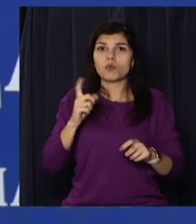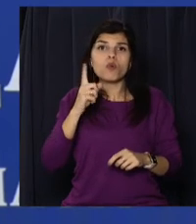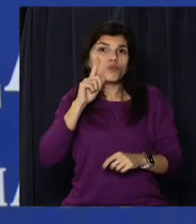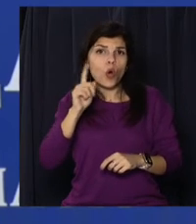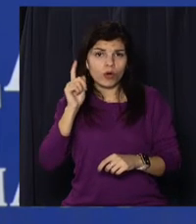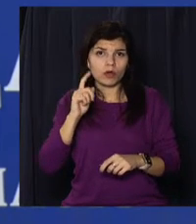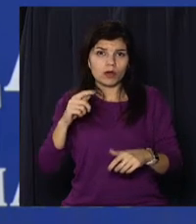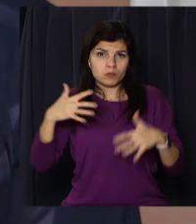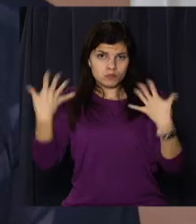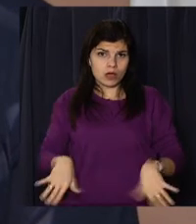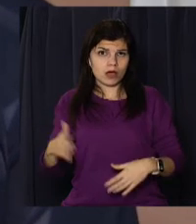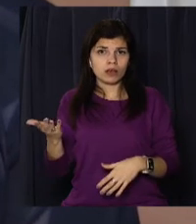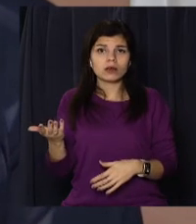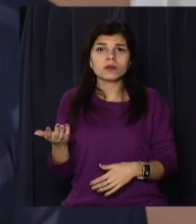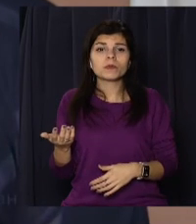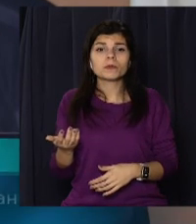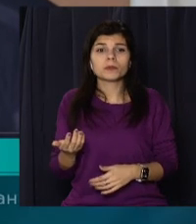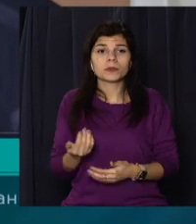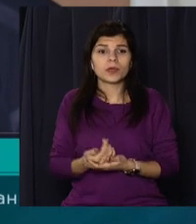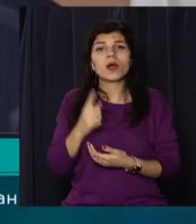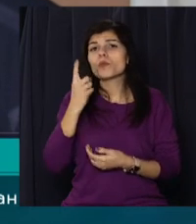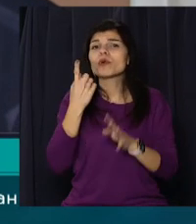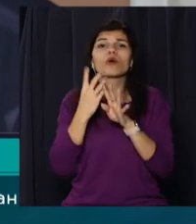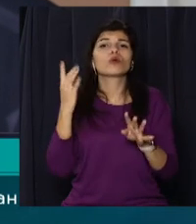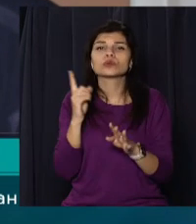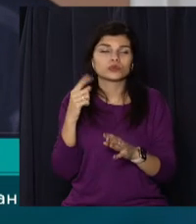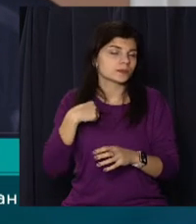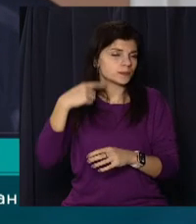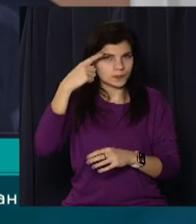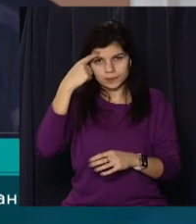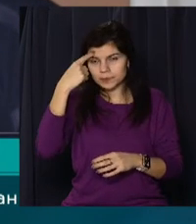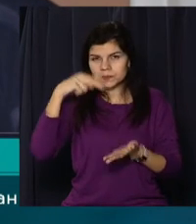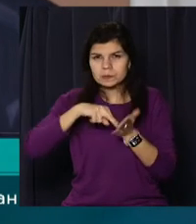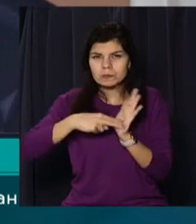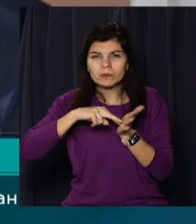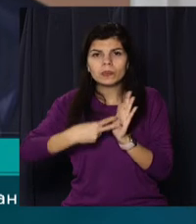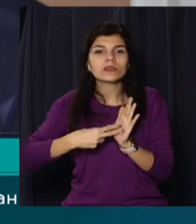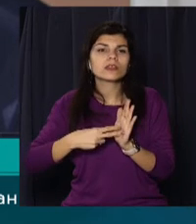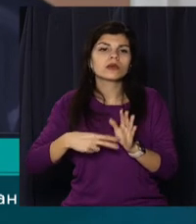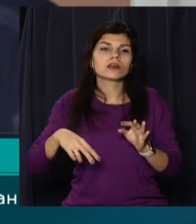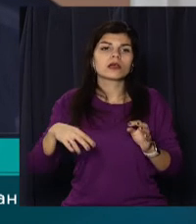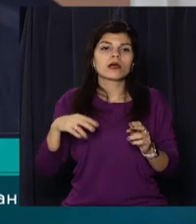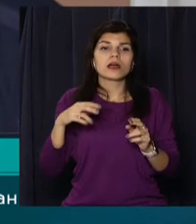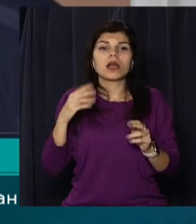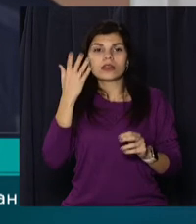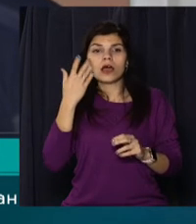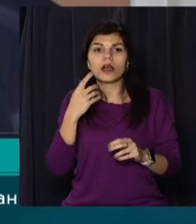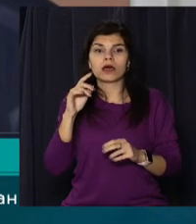з Криворізьким районом. В першу чергу ми розробили алгоритм когда выявляется